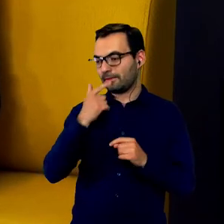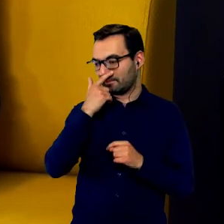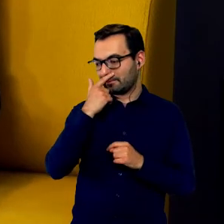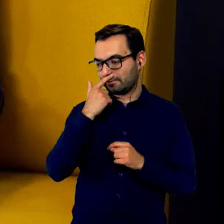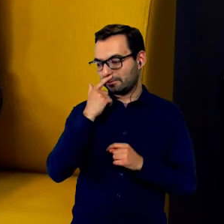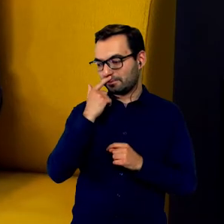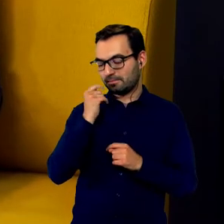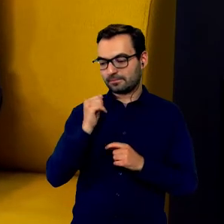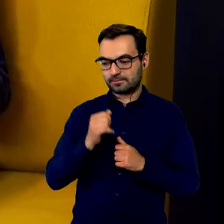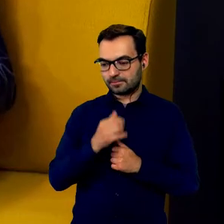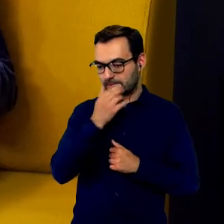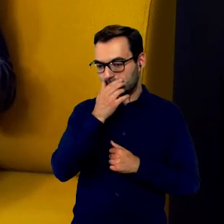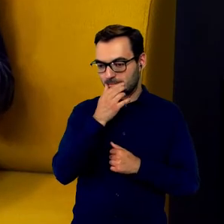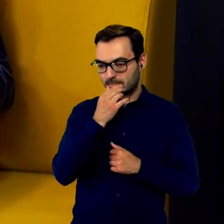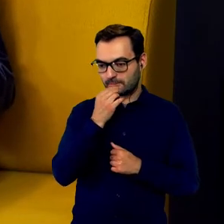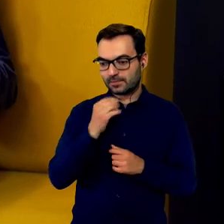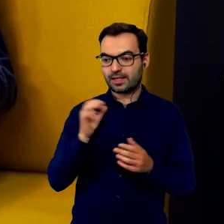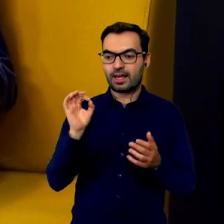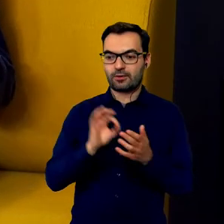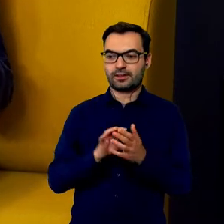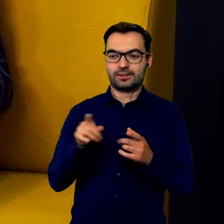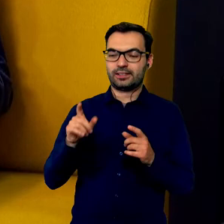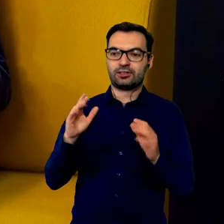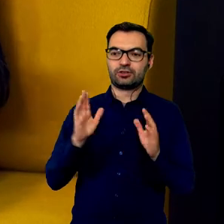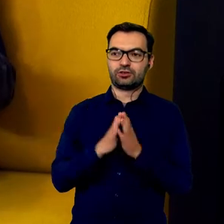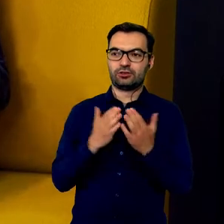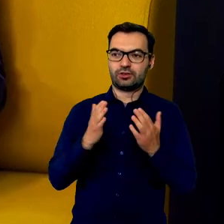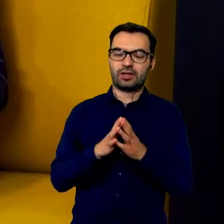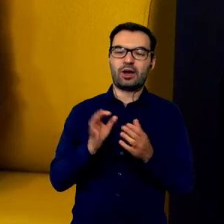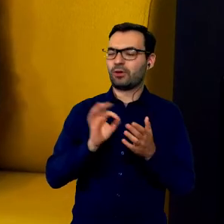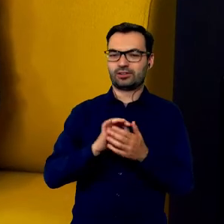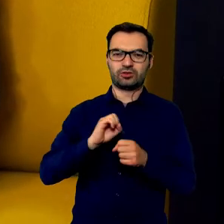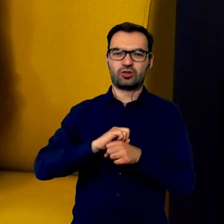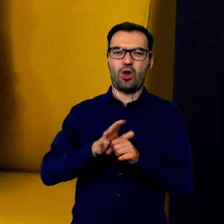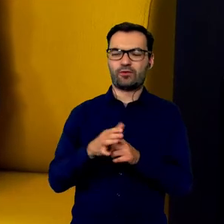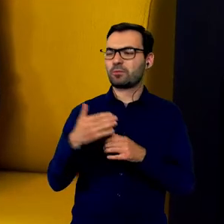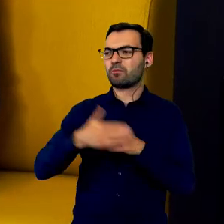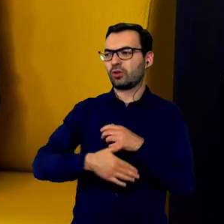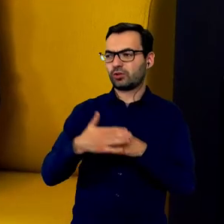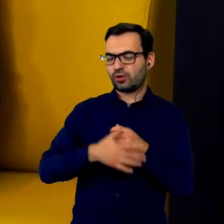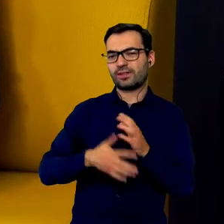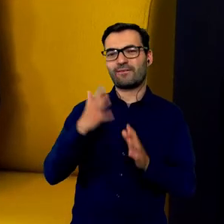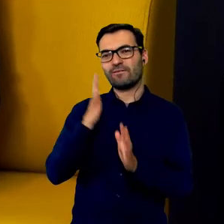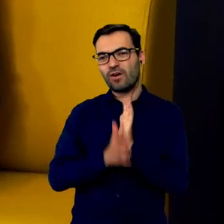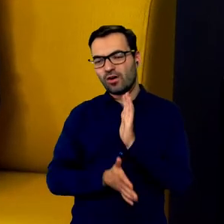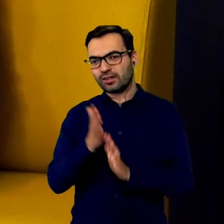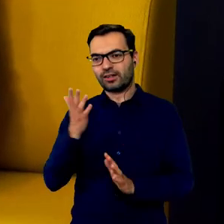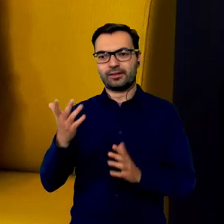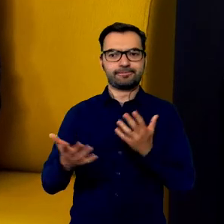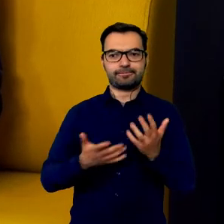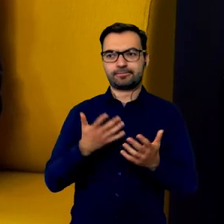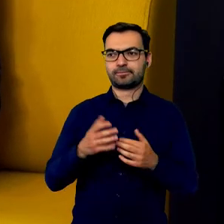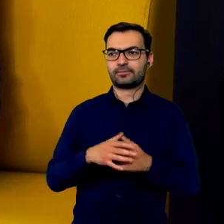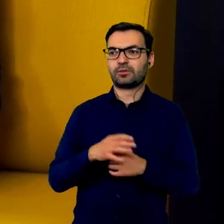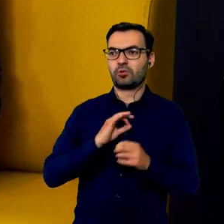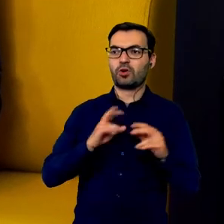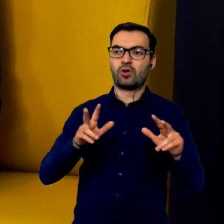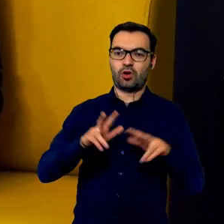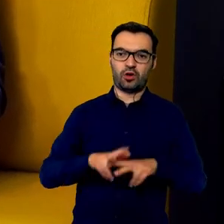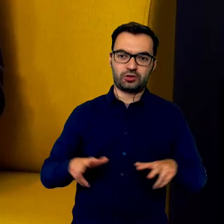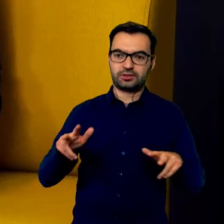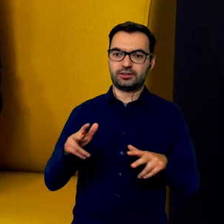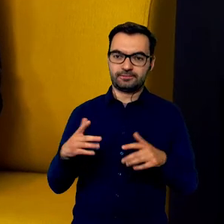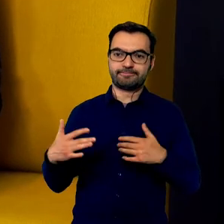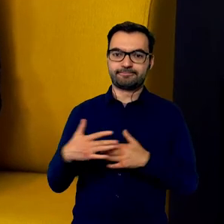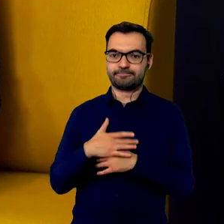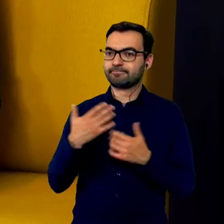mnie, akurat się tak zderzyło w tej książce, i COVID, to jest końcówka COVID-a, i wojna, że dotknęła moją rodzinę w